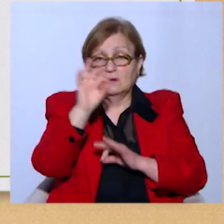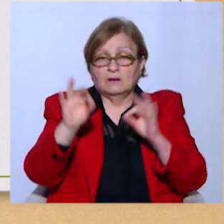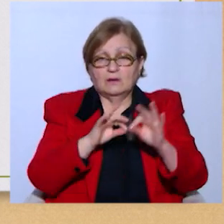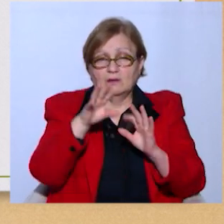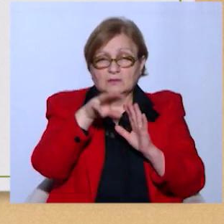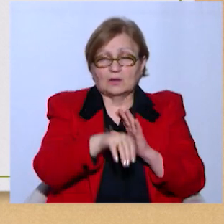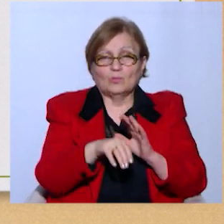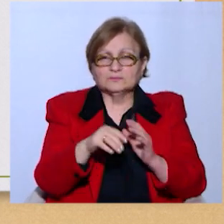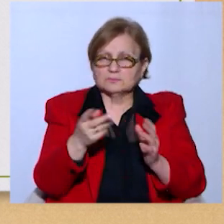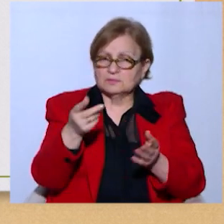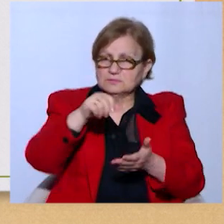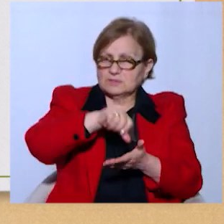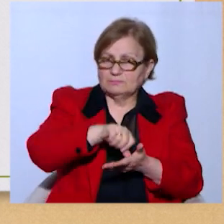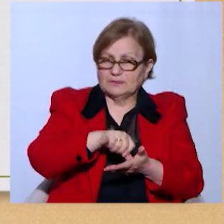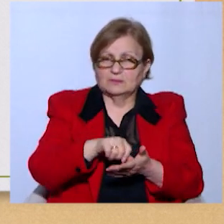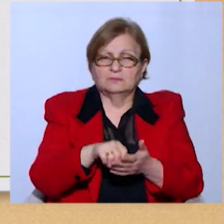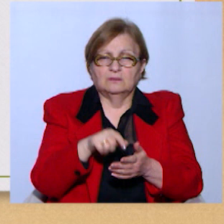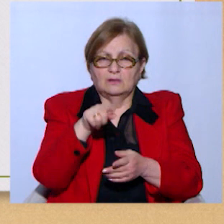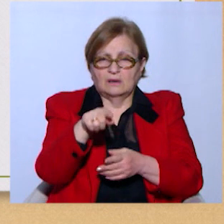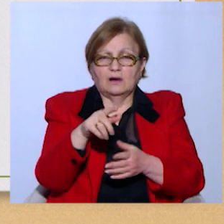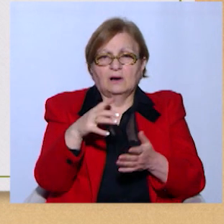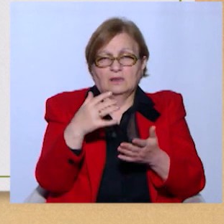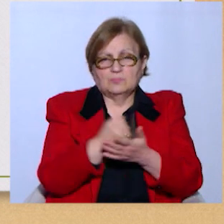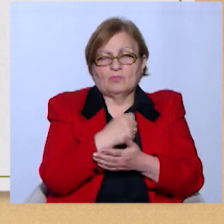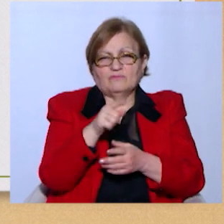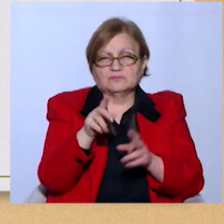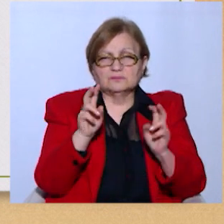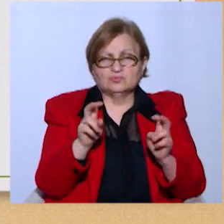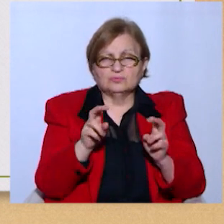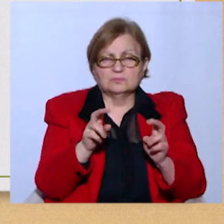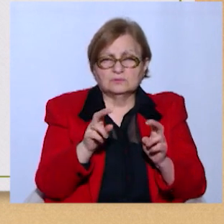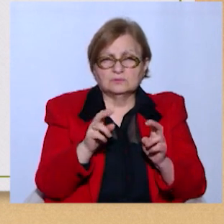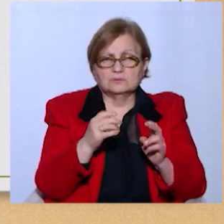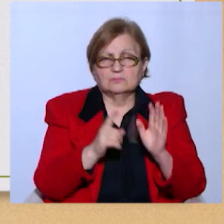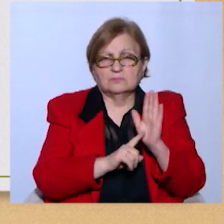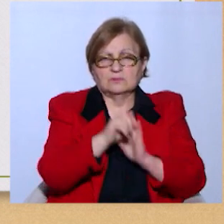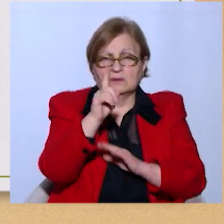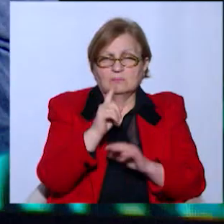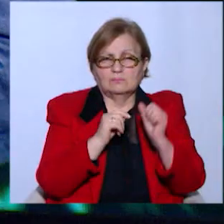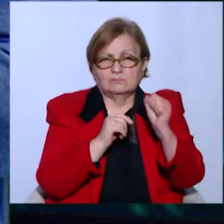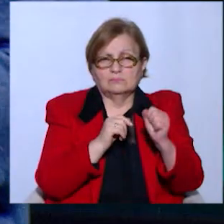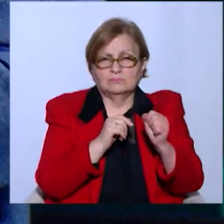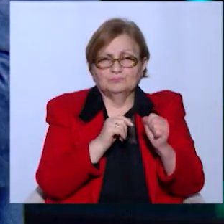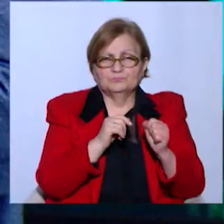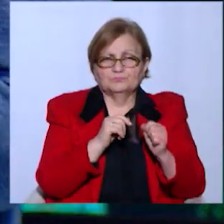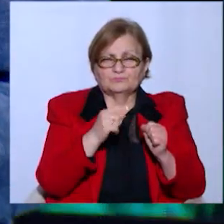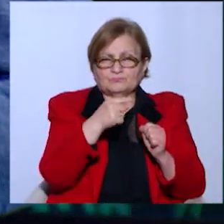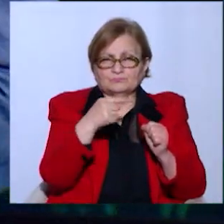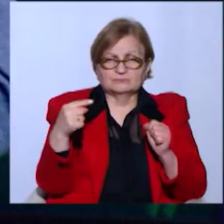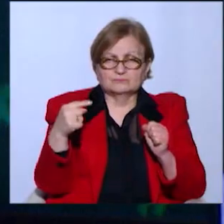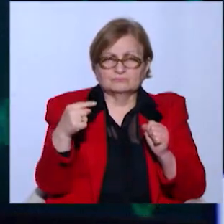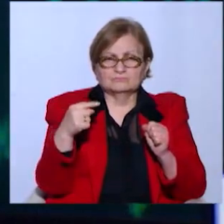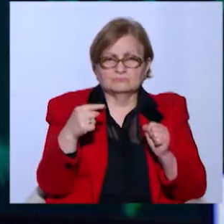პროგრესიას ქმნიან. იპოვეთ ამ გეომეტრიული პროგრესიის მნიშვნელი. მოდით პირველი წევრი იყოს a, სხვაობა იყოს იმ